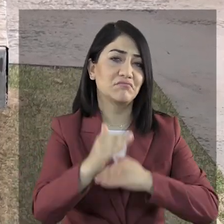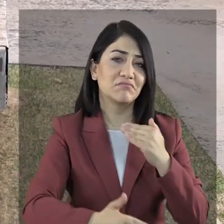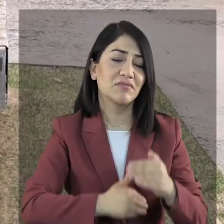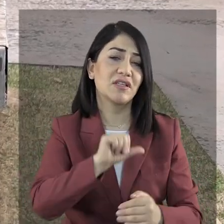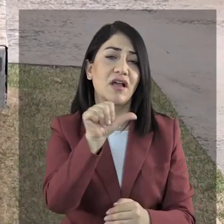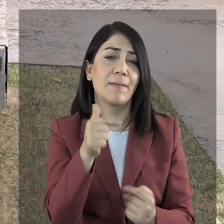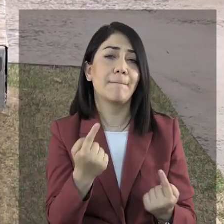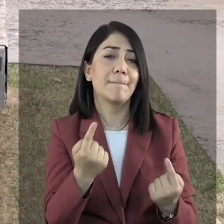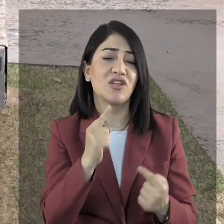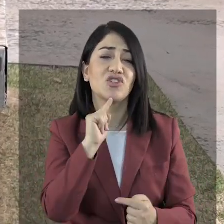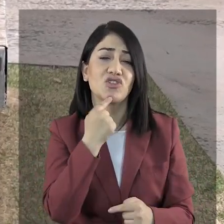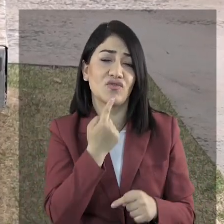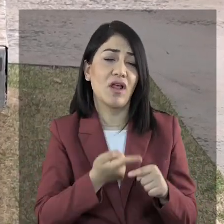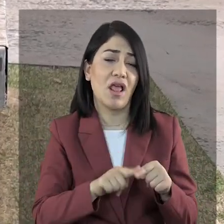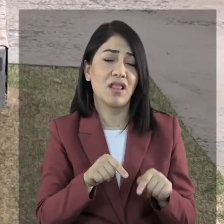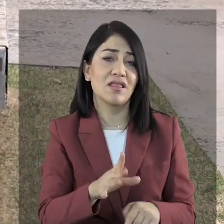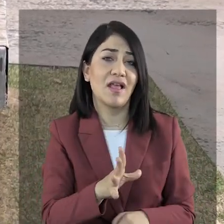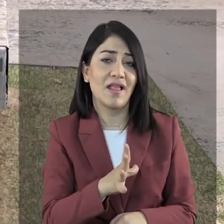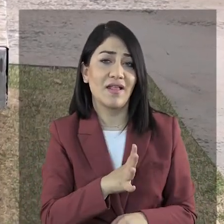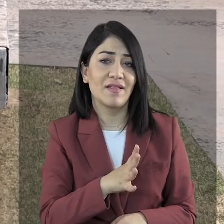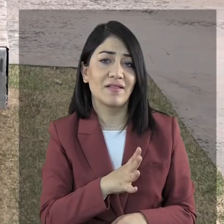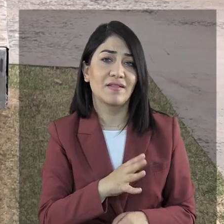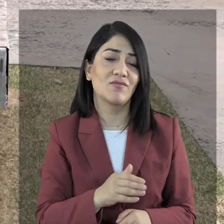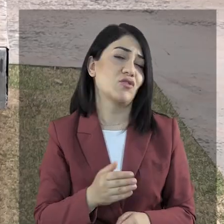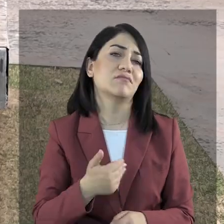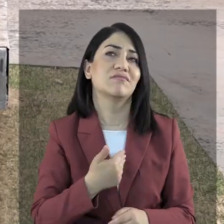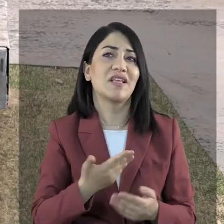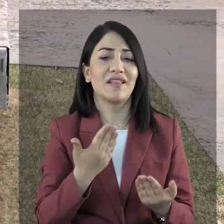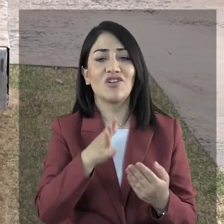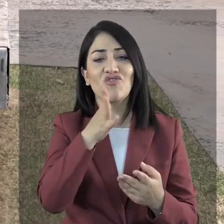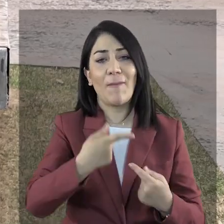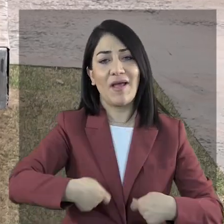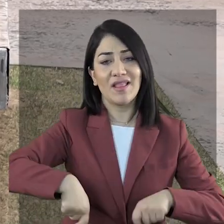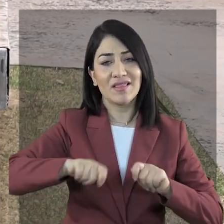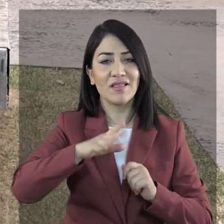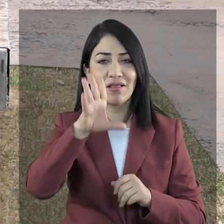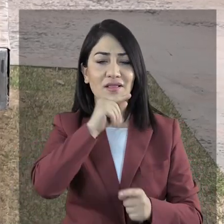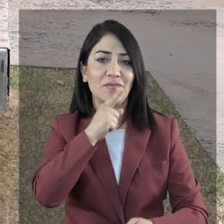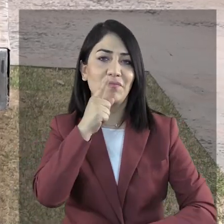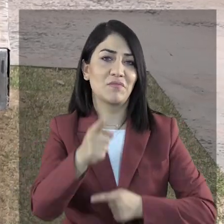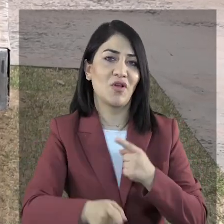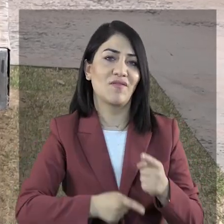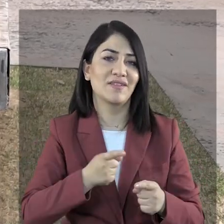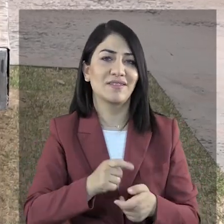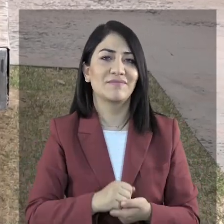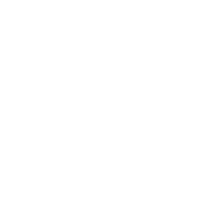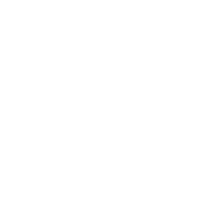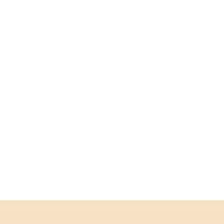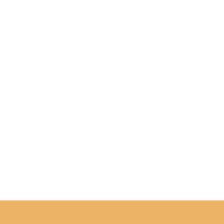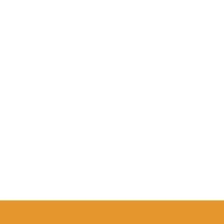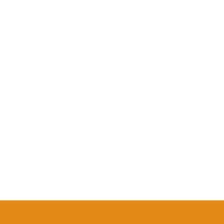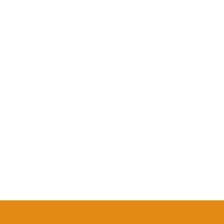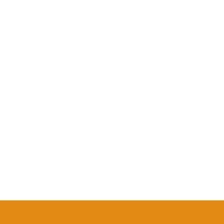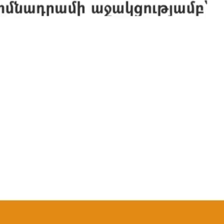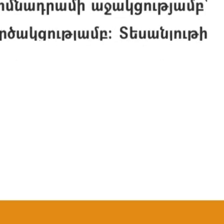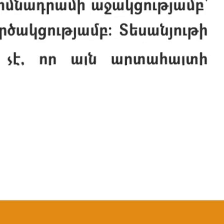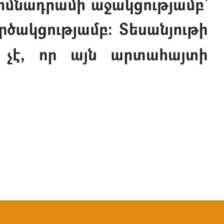բայց ամենամեծ դժվարությունները երևի դրանք էին այդ ճանապարհին, որ կփոխվեի ու ավելի քիչ կենտրոնանայի ձախողումների վրա։